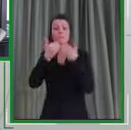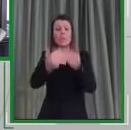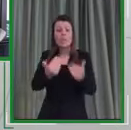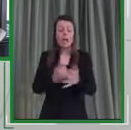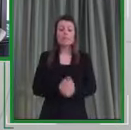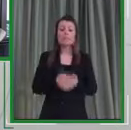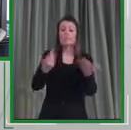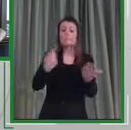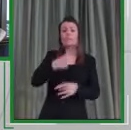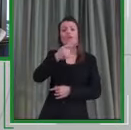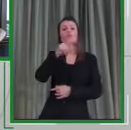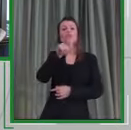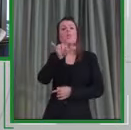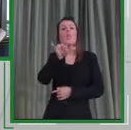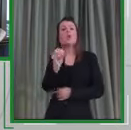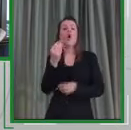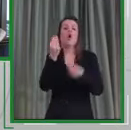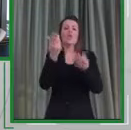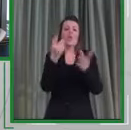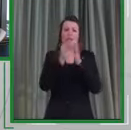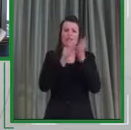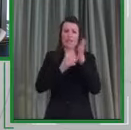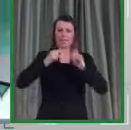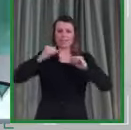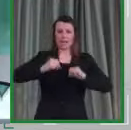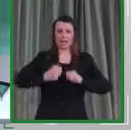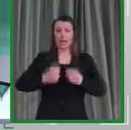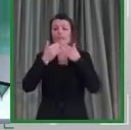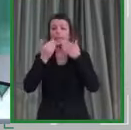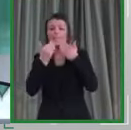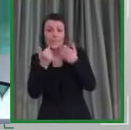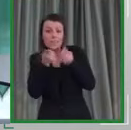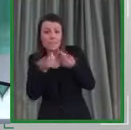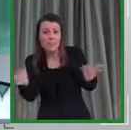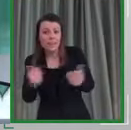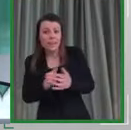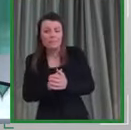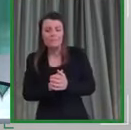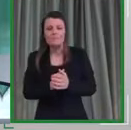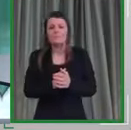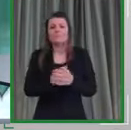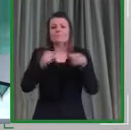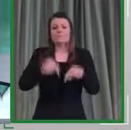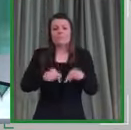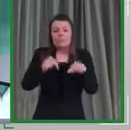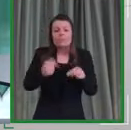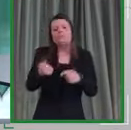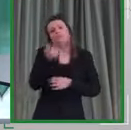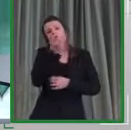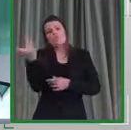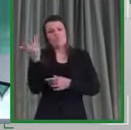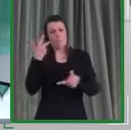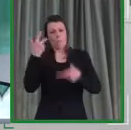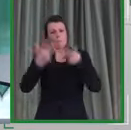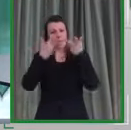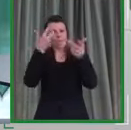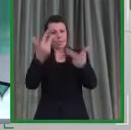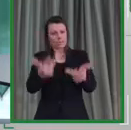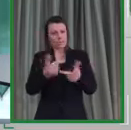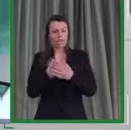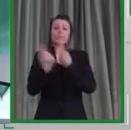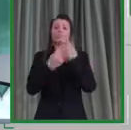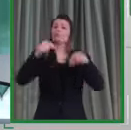dari si e sanitari grazie mille parliamo adesso di quelli che sono i numeri e la situazione di oggi